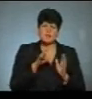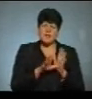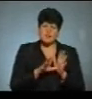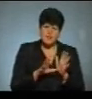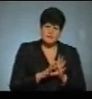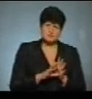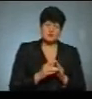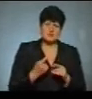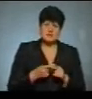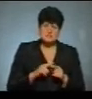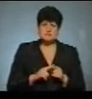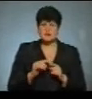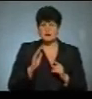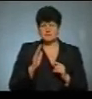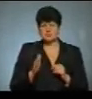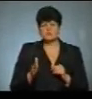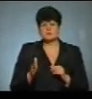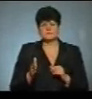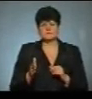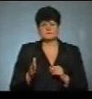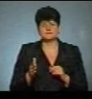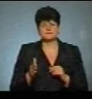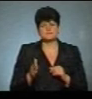може призводити до